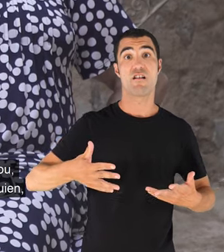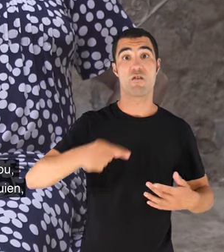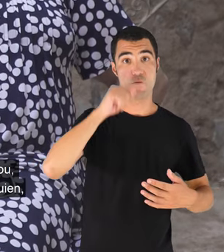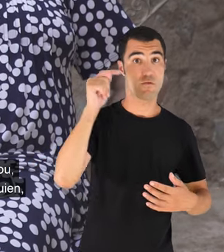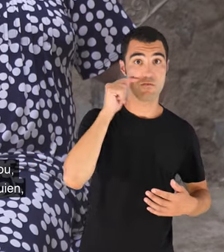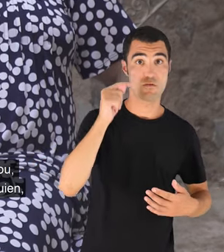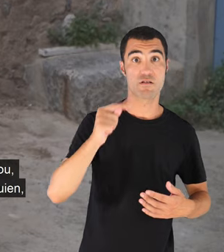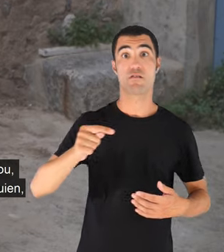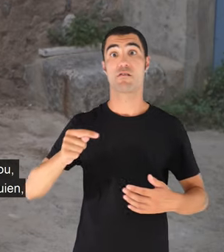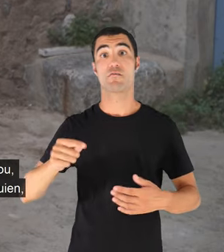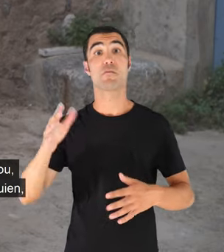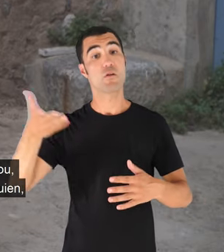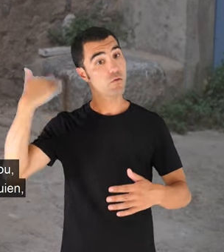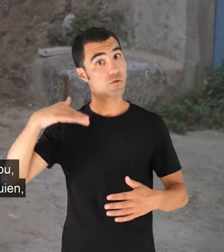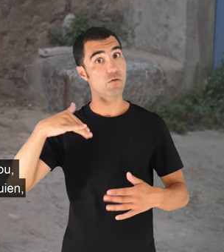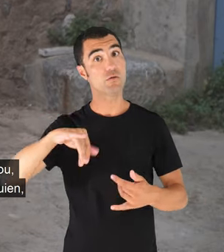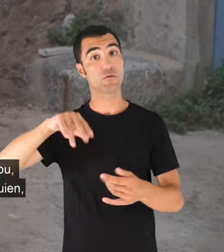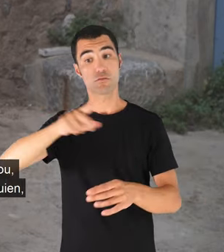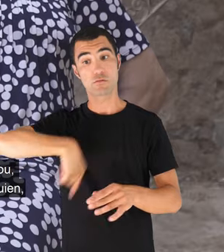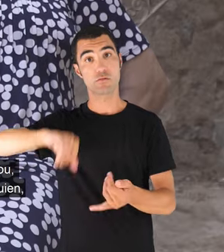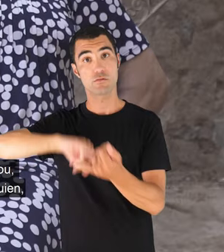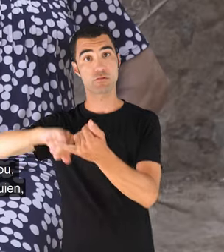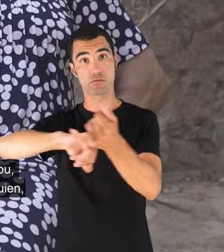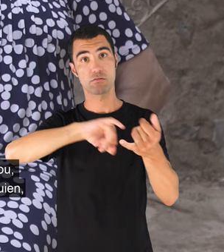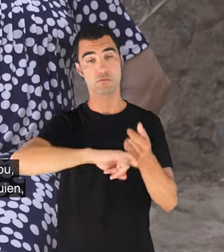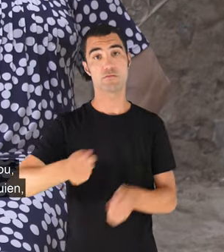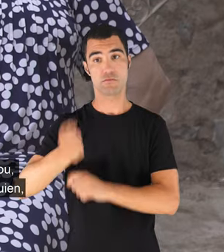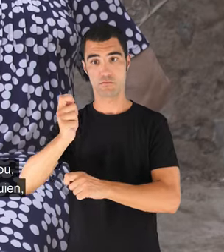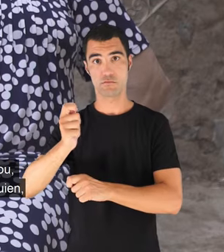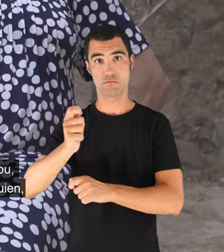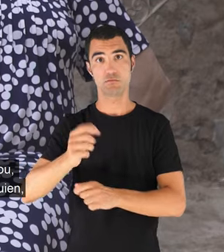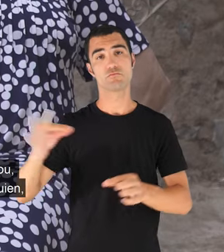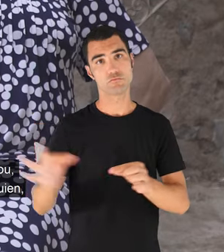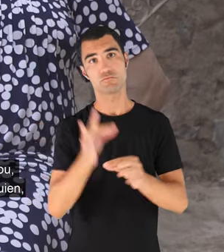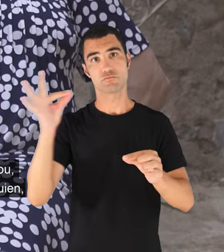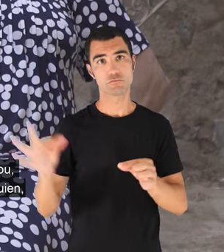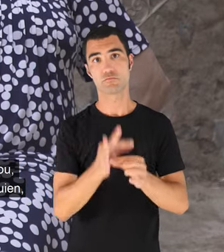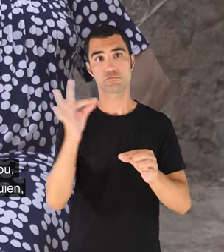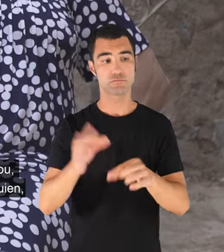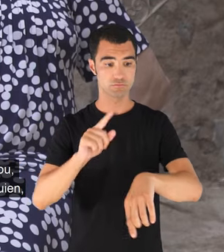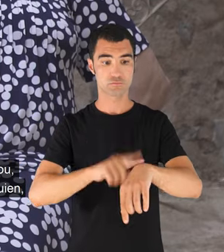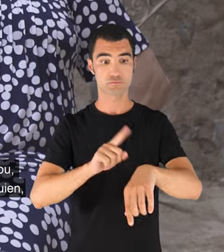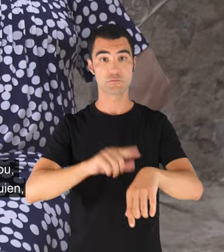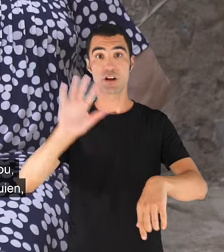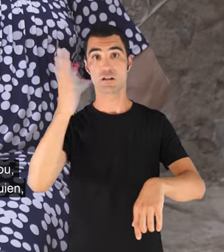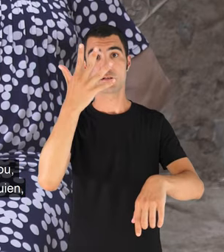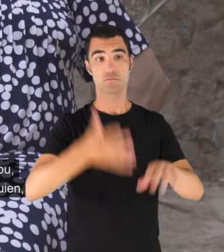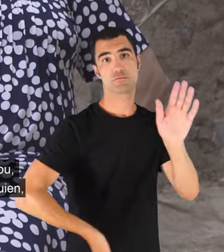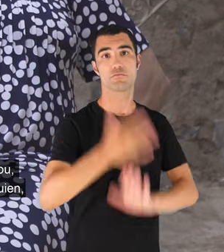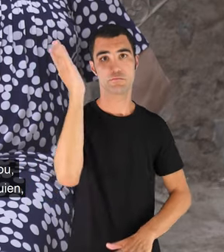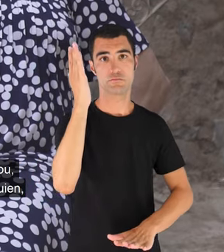i no podien sortir fins a les 5, perquè eren parques de bau. I quan tornaven, tornaven a les 11.